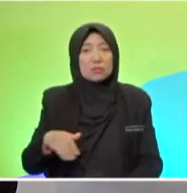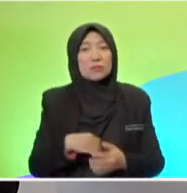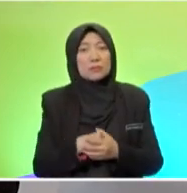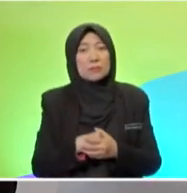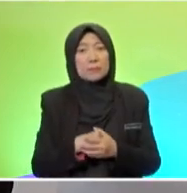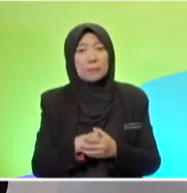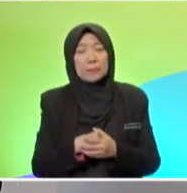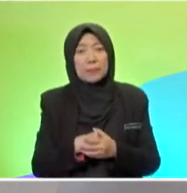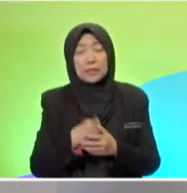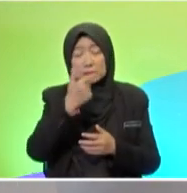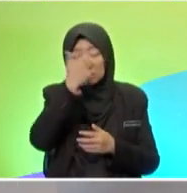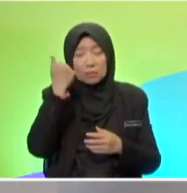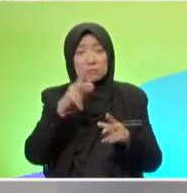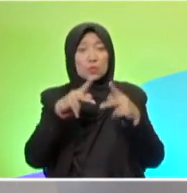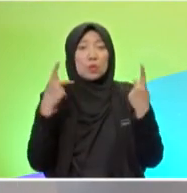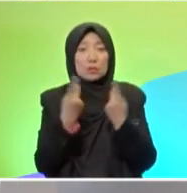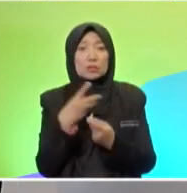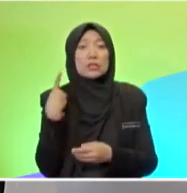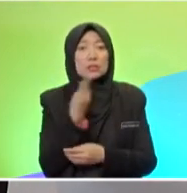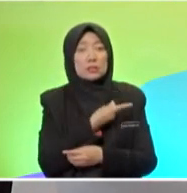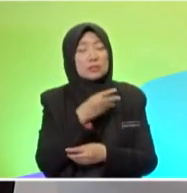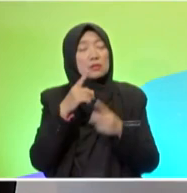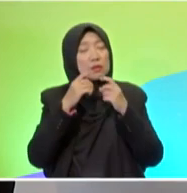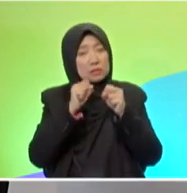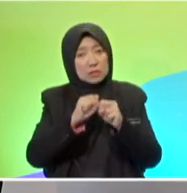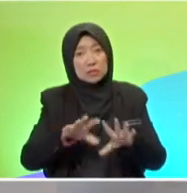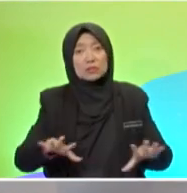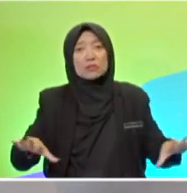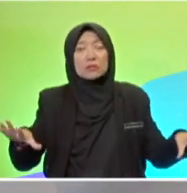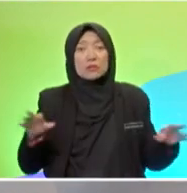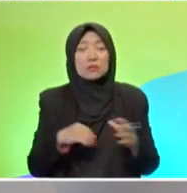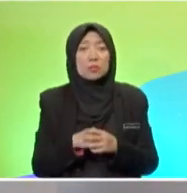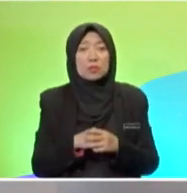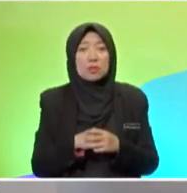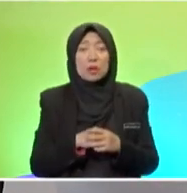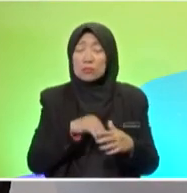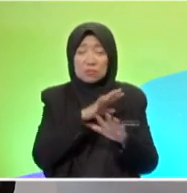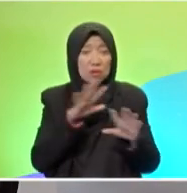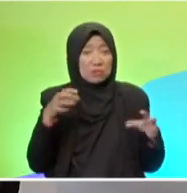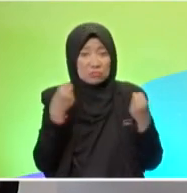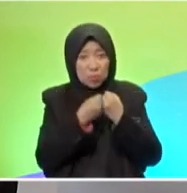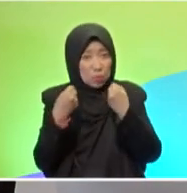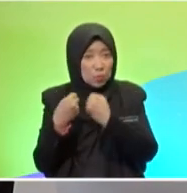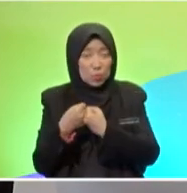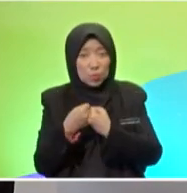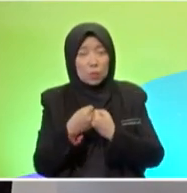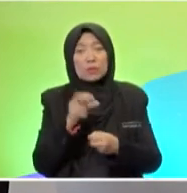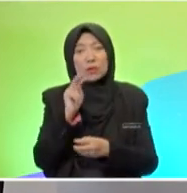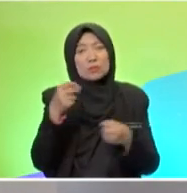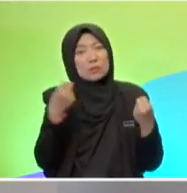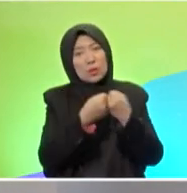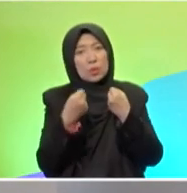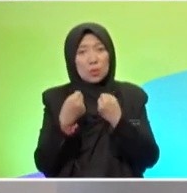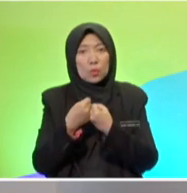sebab apa kalau wajah kita adalah satu keluarga yang harmonis gado-gado nanti kalau gado-gaduh